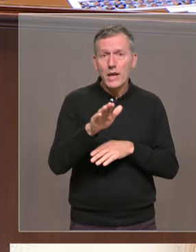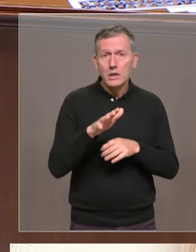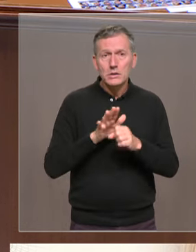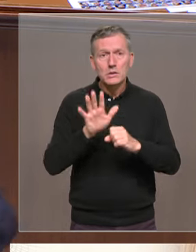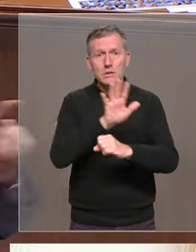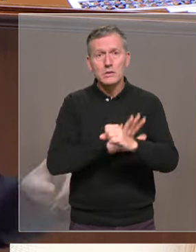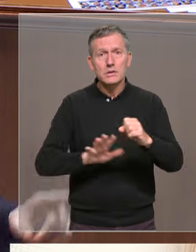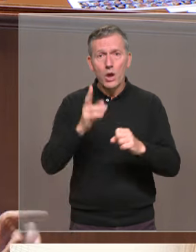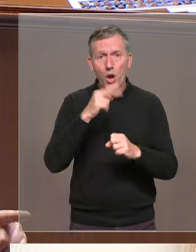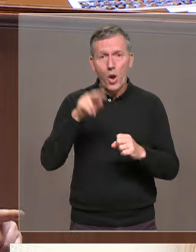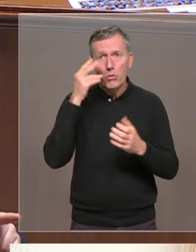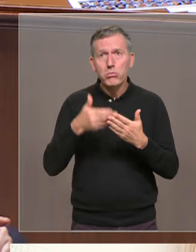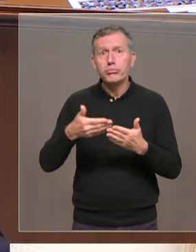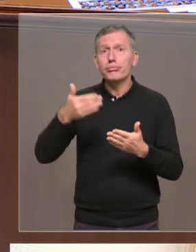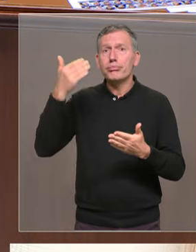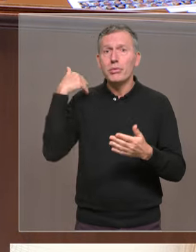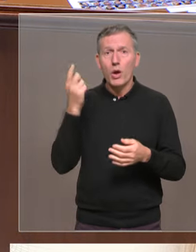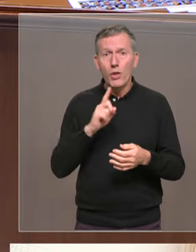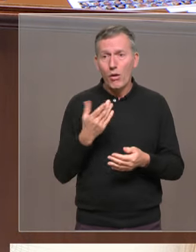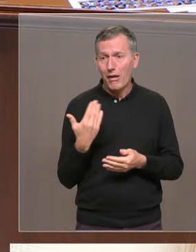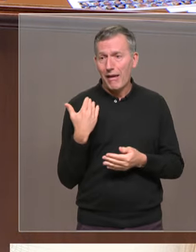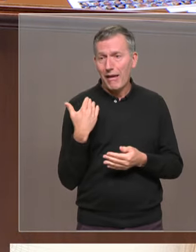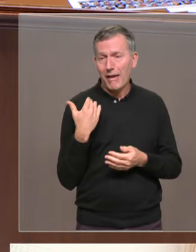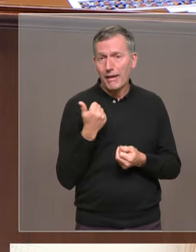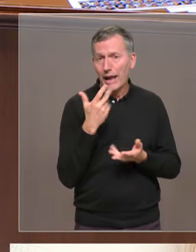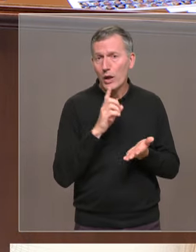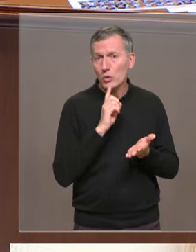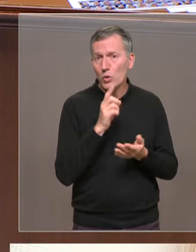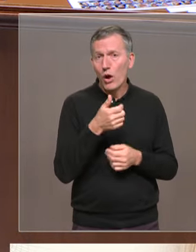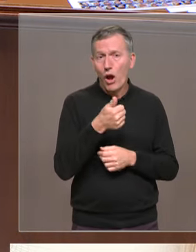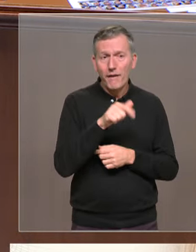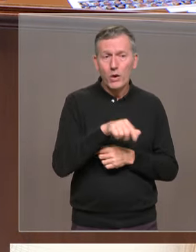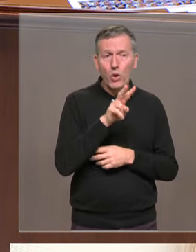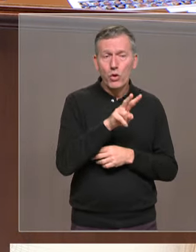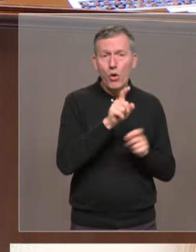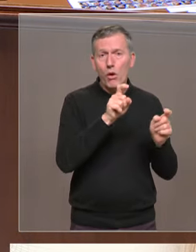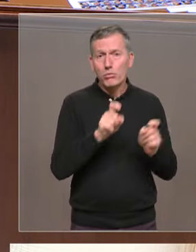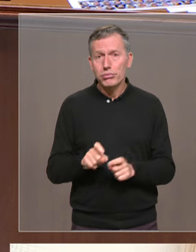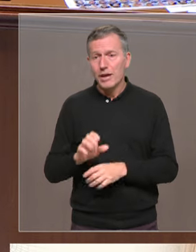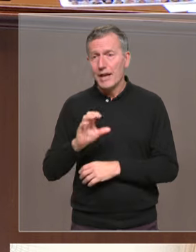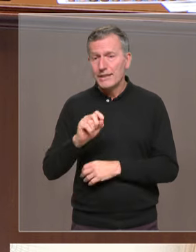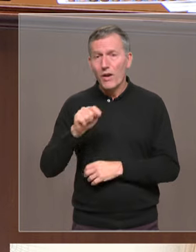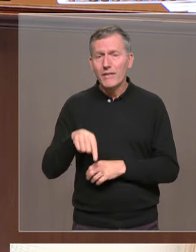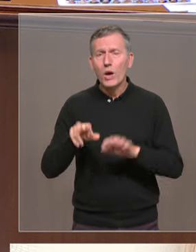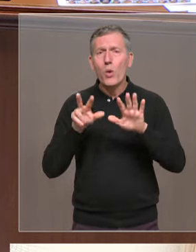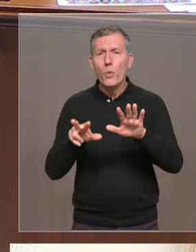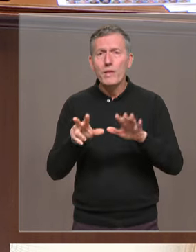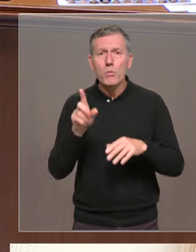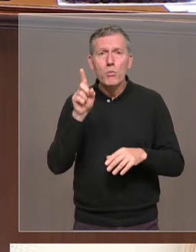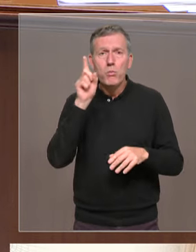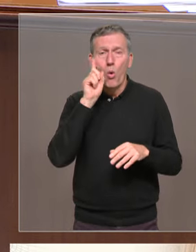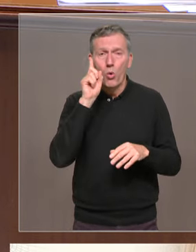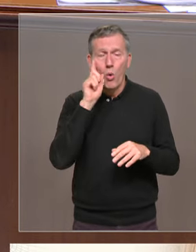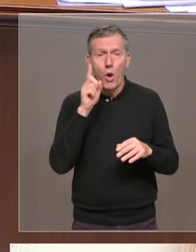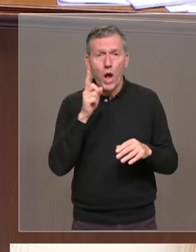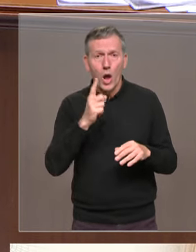euro. Ce n'était pas il y a quelques mois, il y a quelques jours, de 1,2 à 0,8%. Pourquoi ? Parce que nous